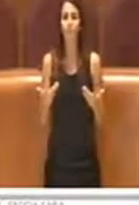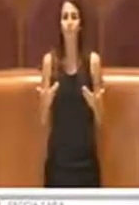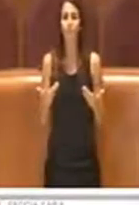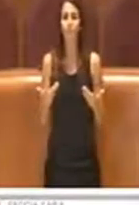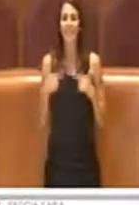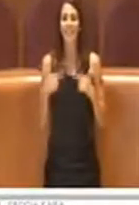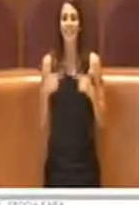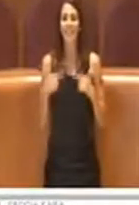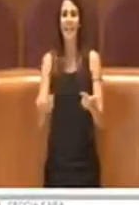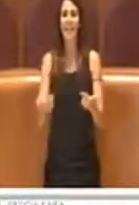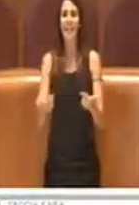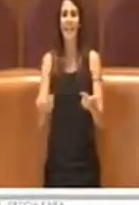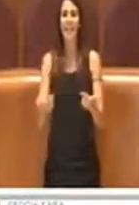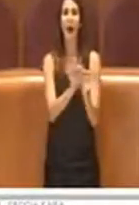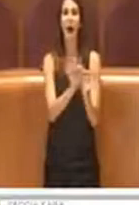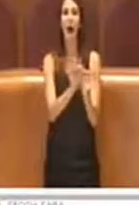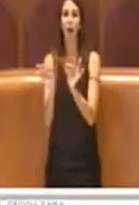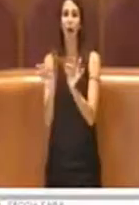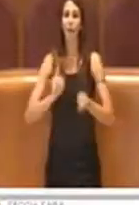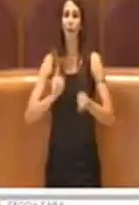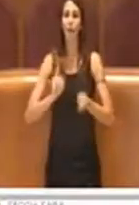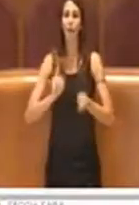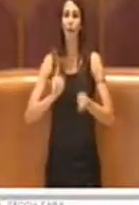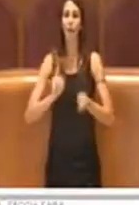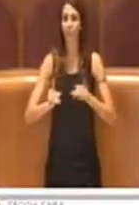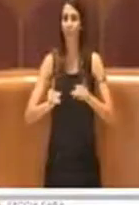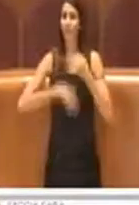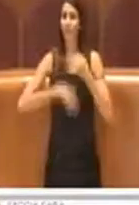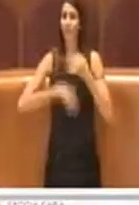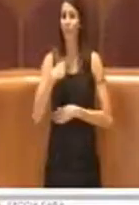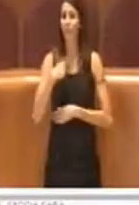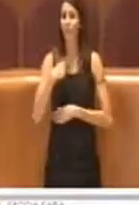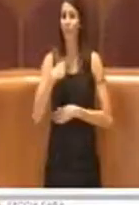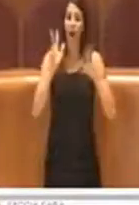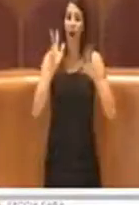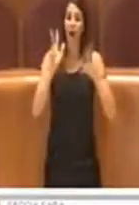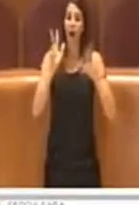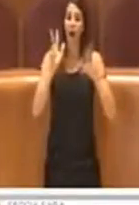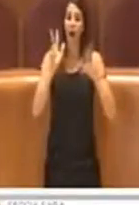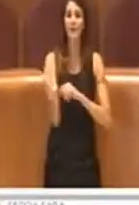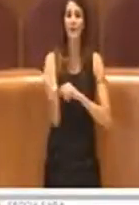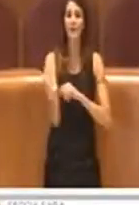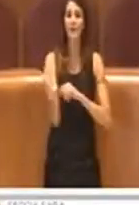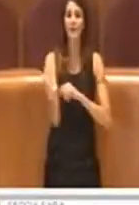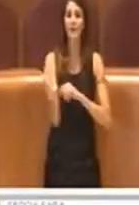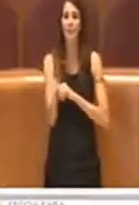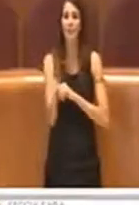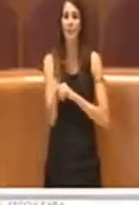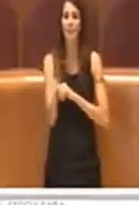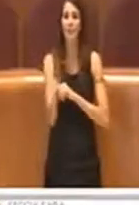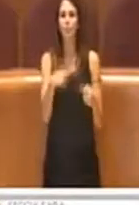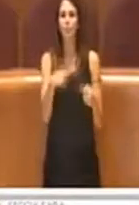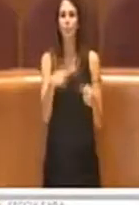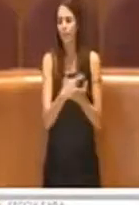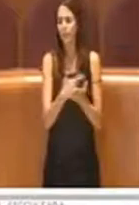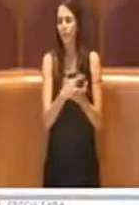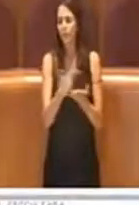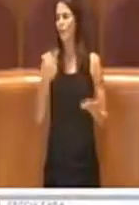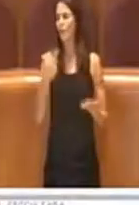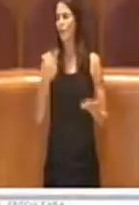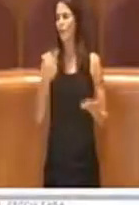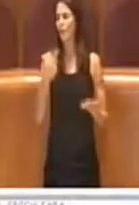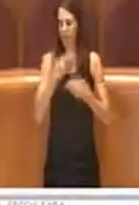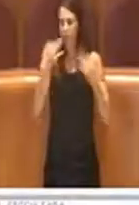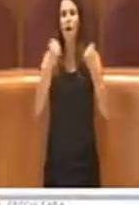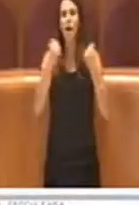consensi politici, quindi non voglio che sia strumentalizzata anche l'approvazione o meno di questo atto che è sicuramente importante e di cui